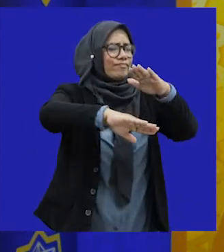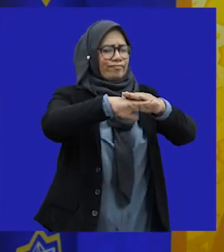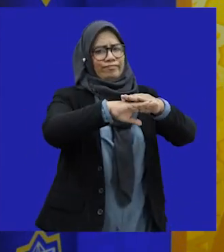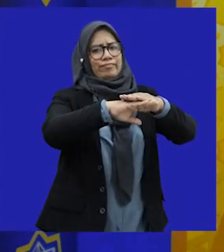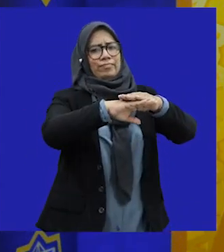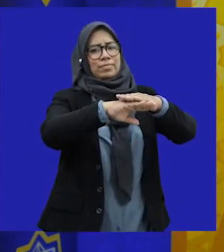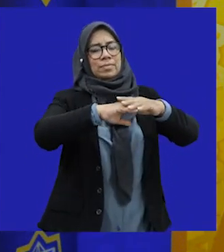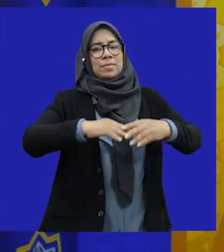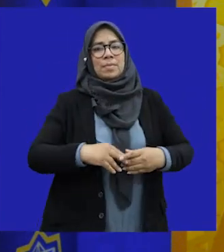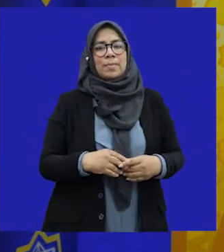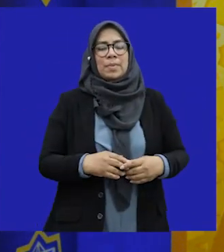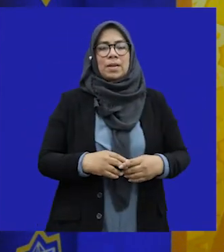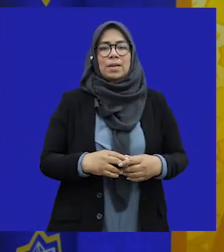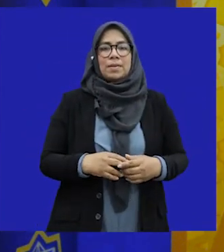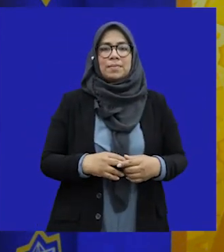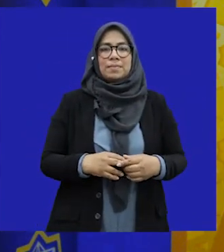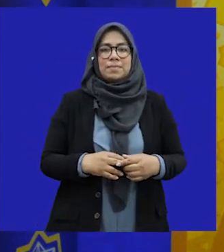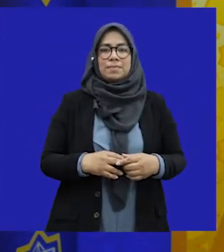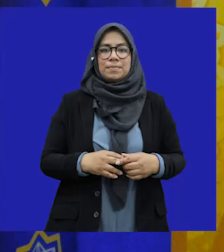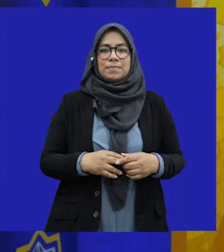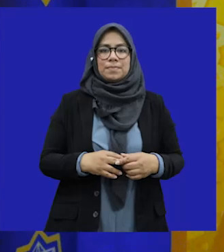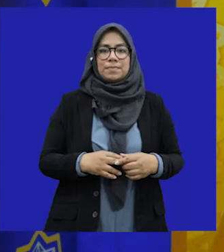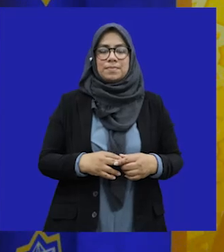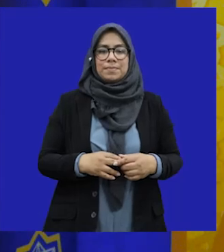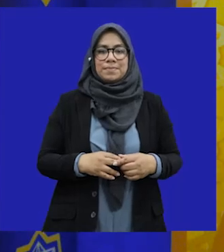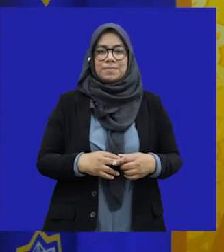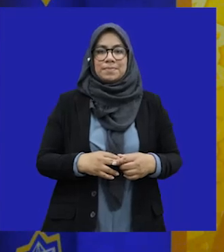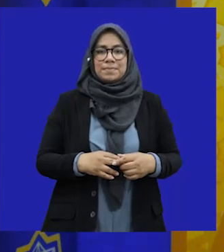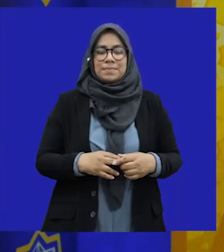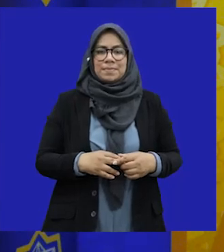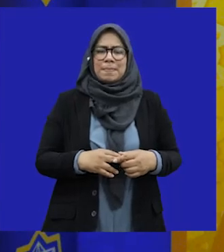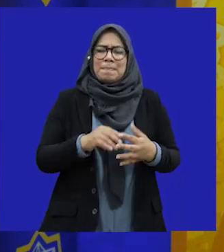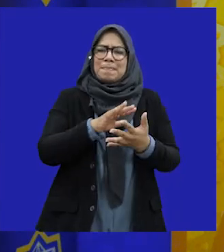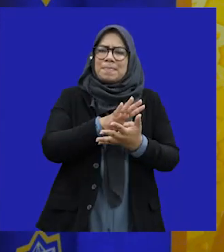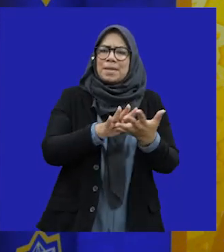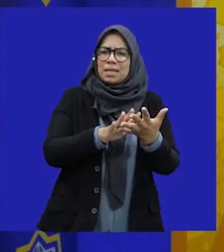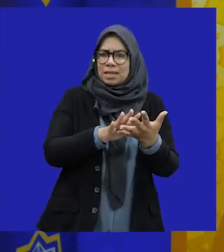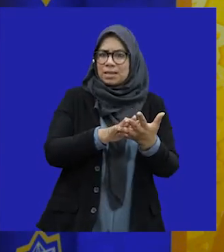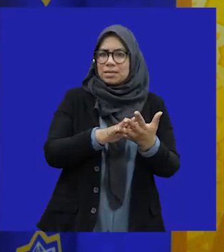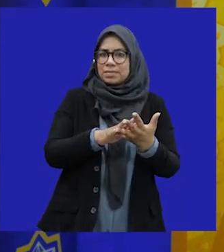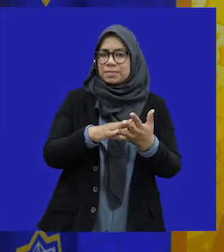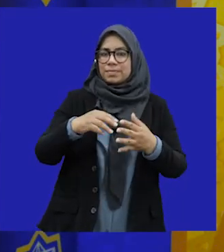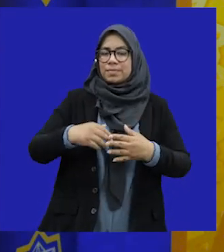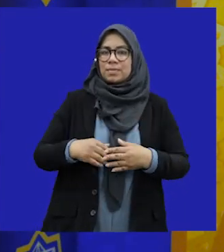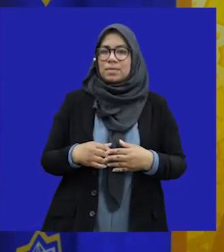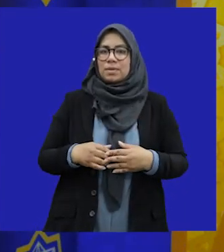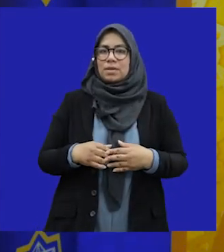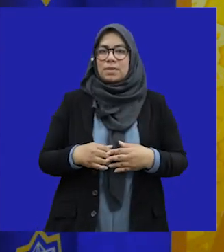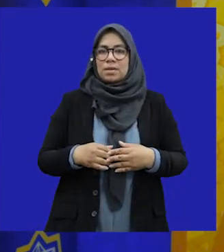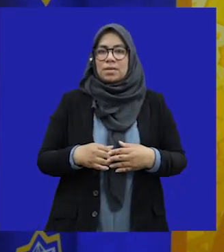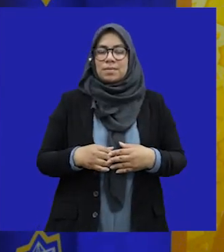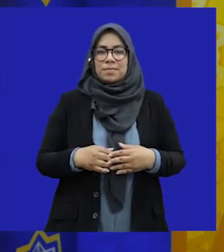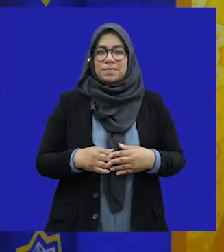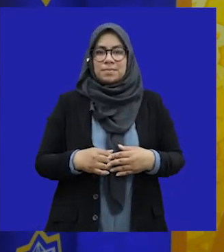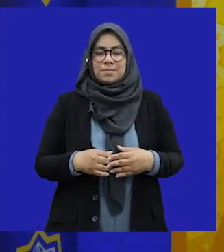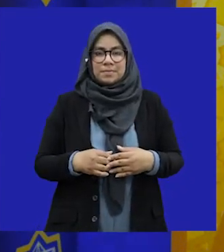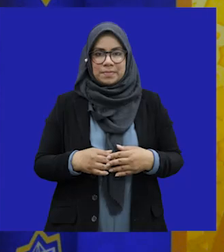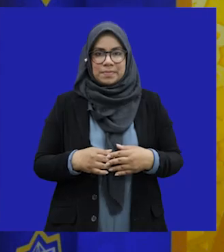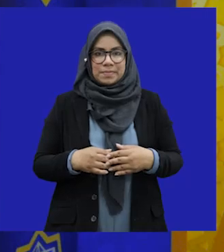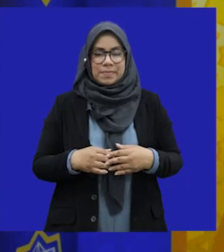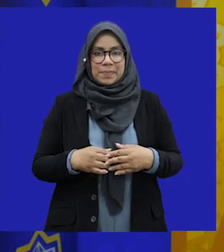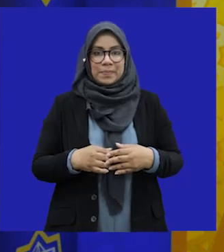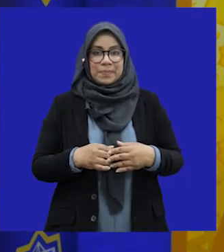انظروا في صلاة عبدي أتمها أم نقصها. Meaning, look into the prayers of my